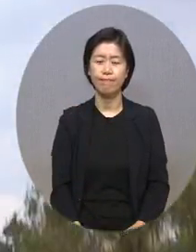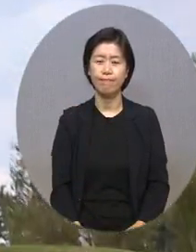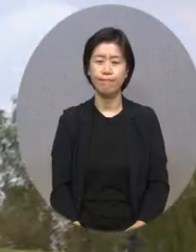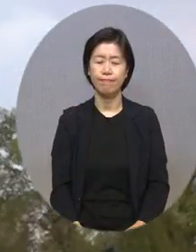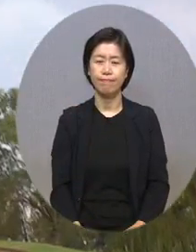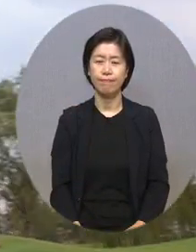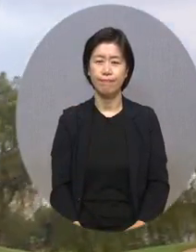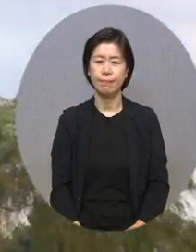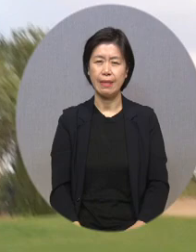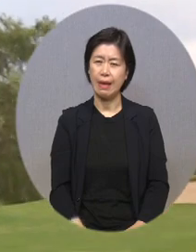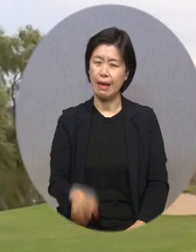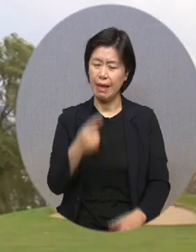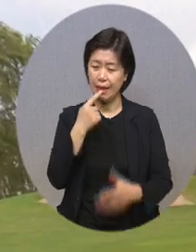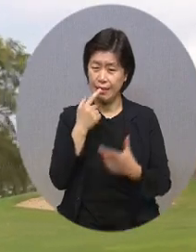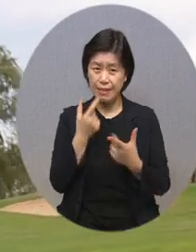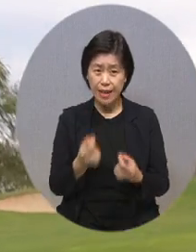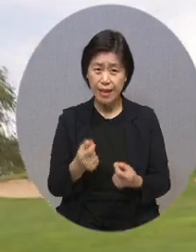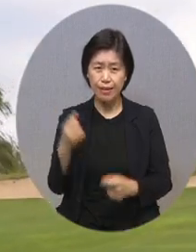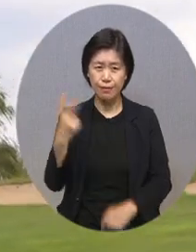이렇게 또